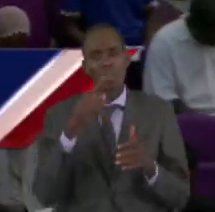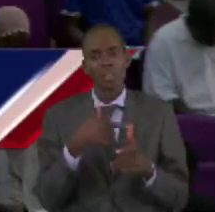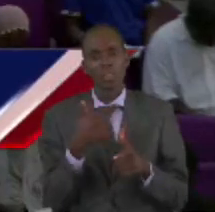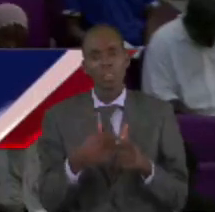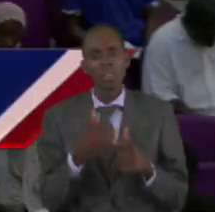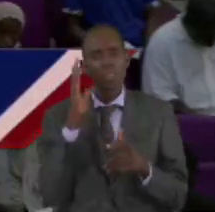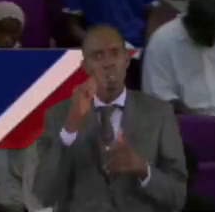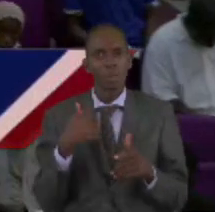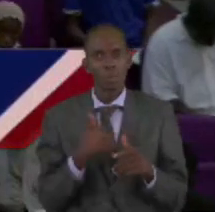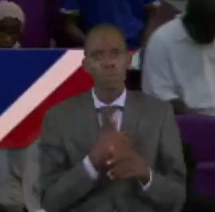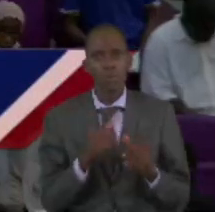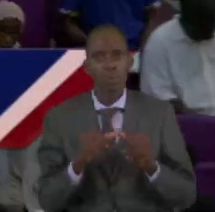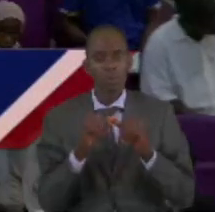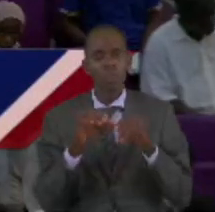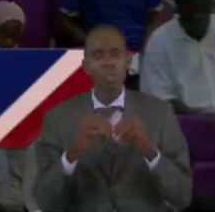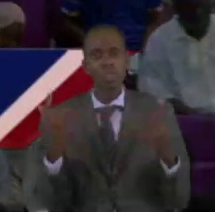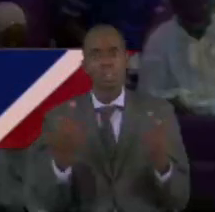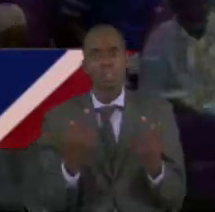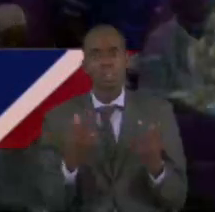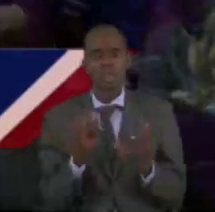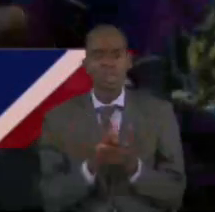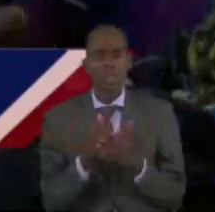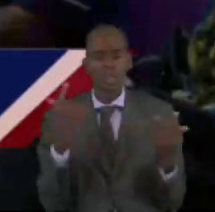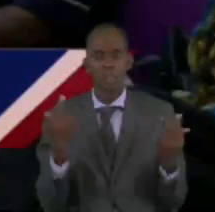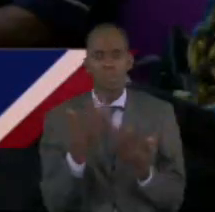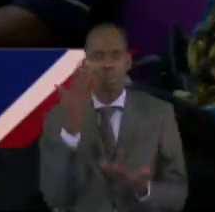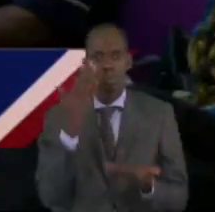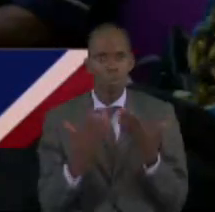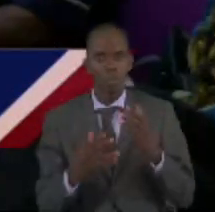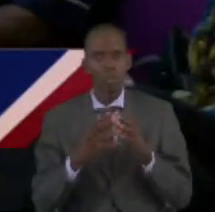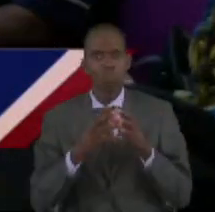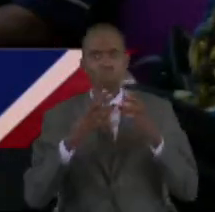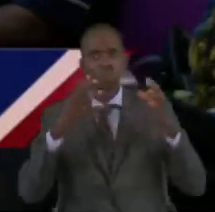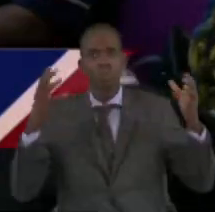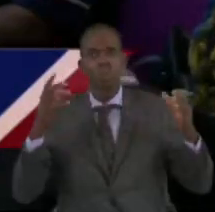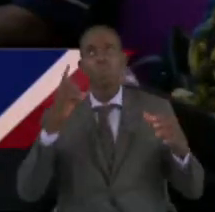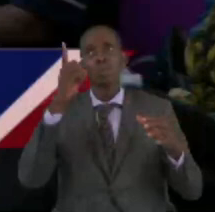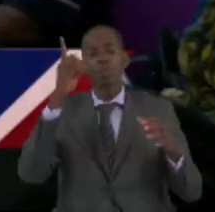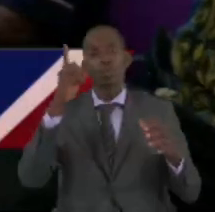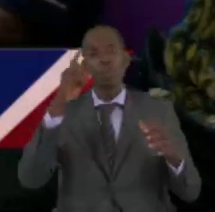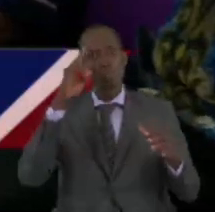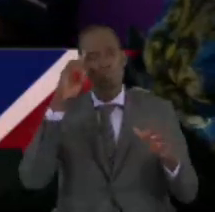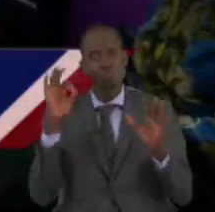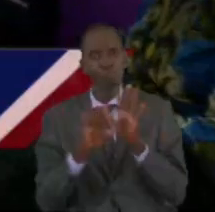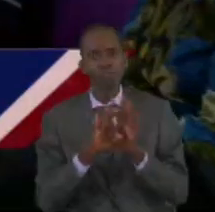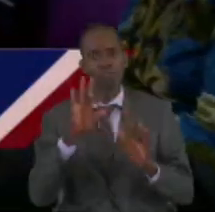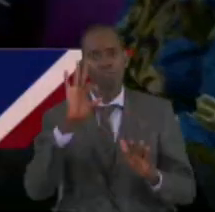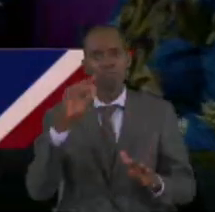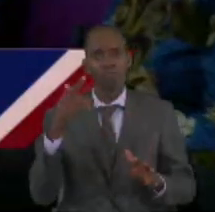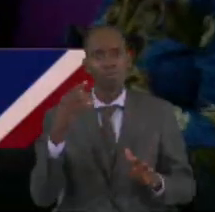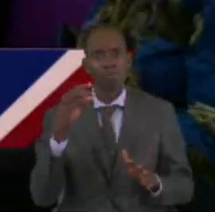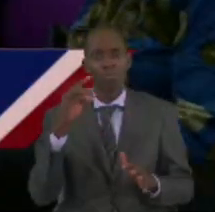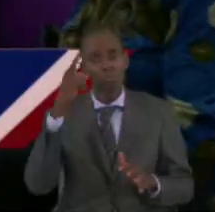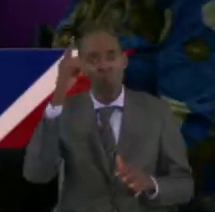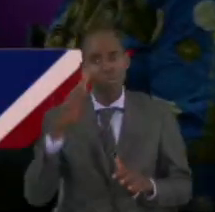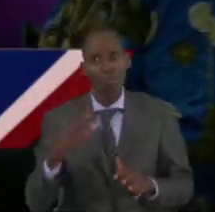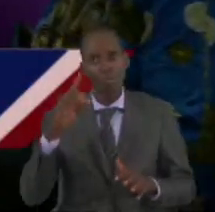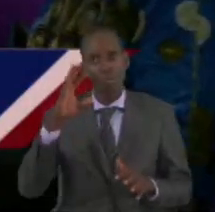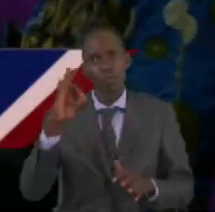Demeurerions-nous dans le péché afin que la grâce abonde? Quelle est la réponse? Loin de là, verset 2, loin de là.